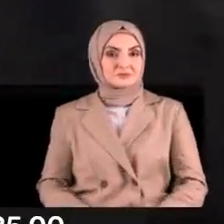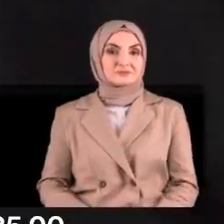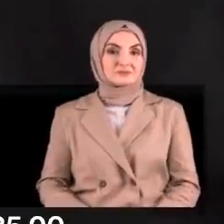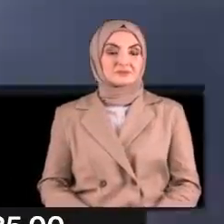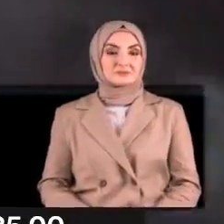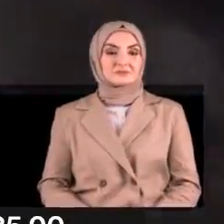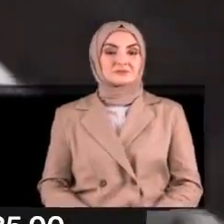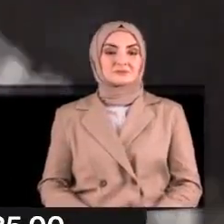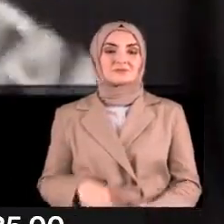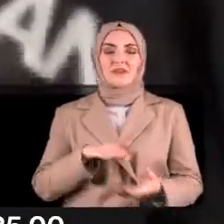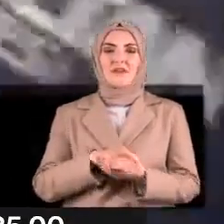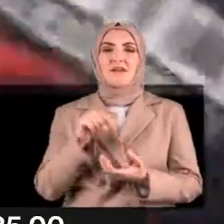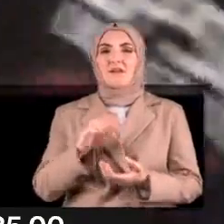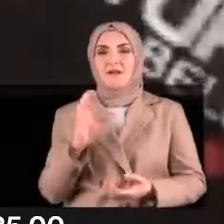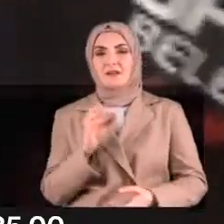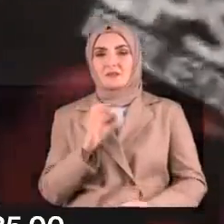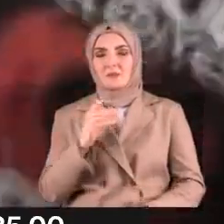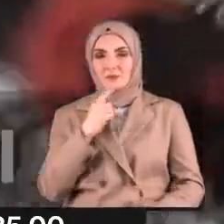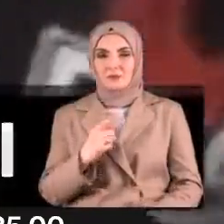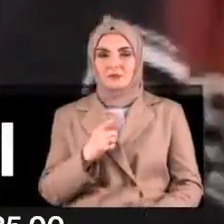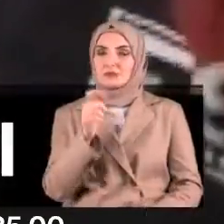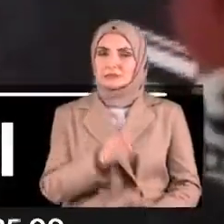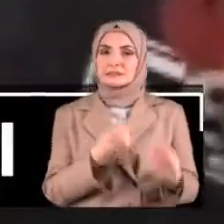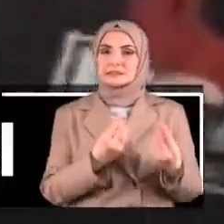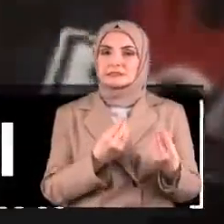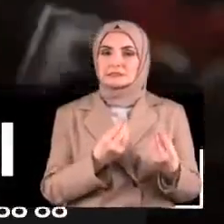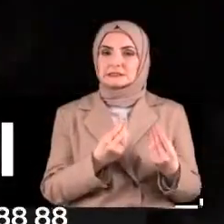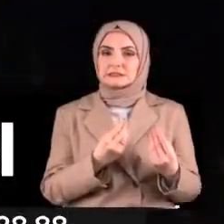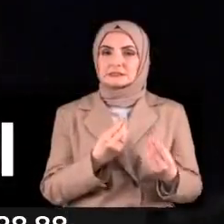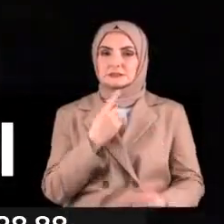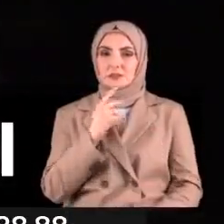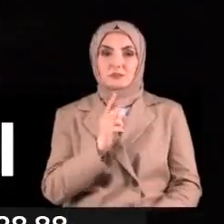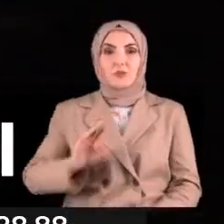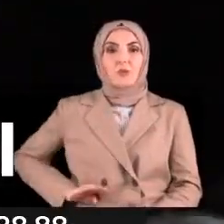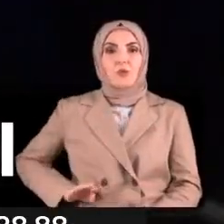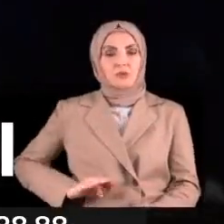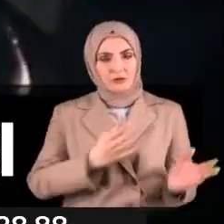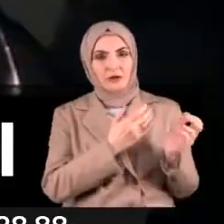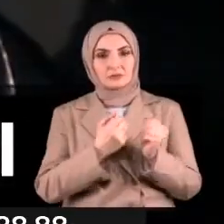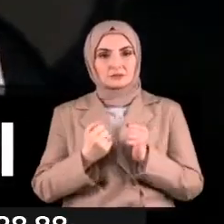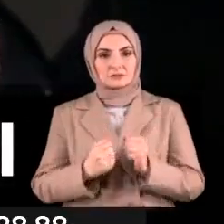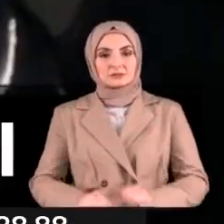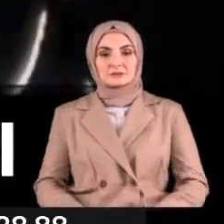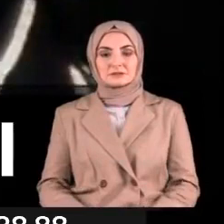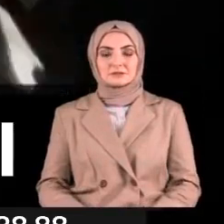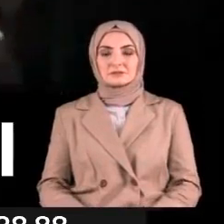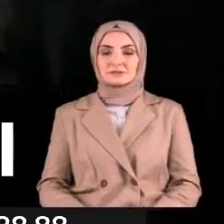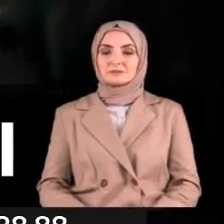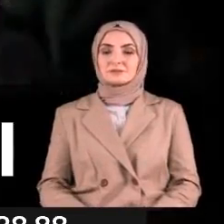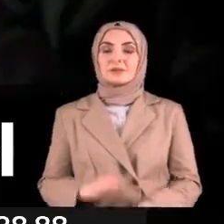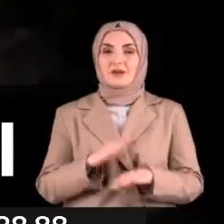tutun. Ayağım. Tamam iyisin maşallah. İyisin. Bak oğlum da çıktı. Oğlum bak tamam, dedem. Oğlum. Sakin hareketler